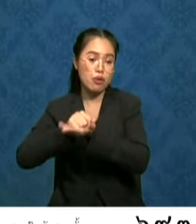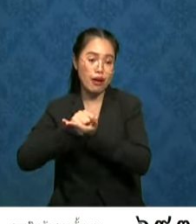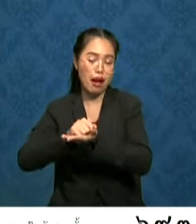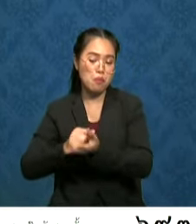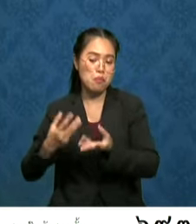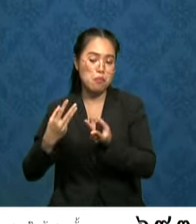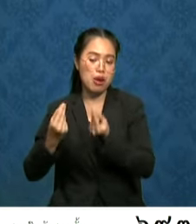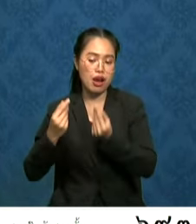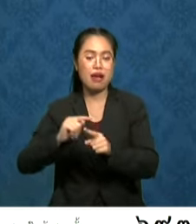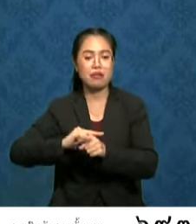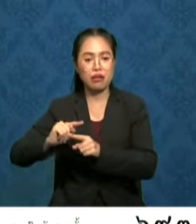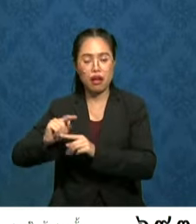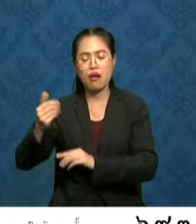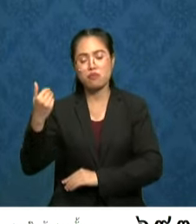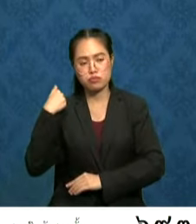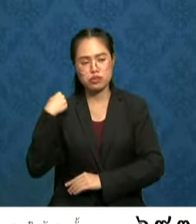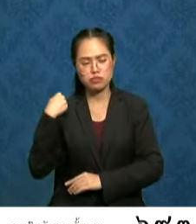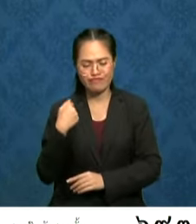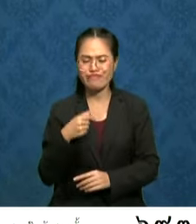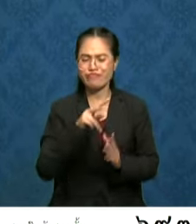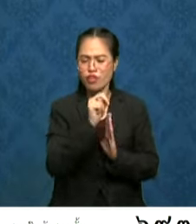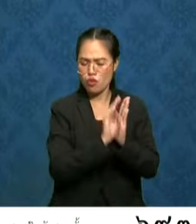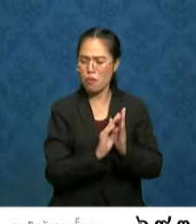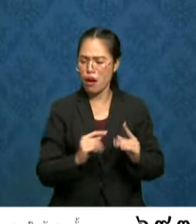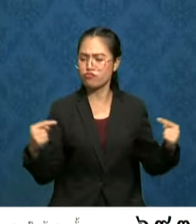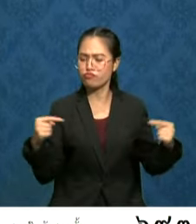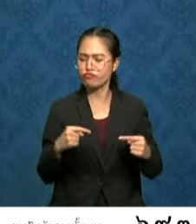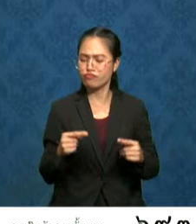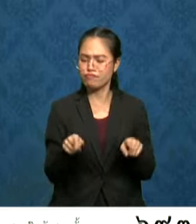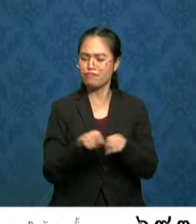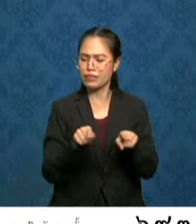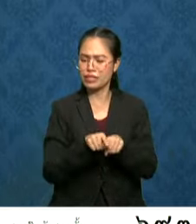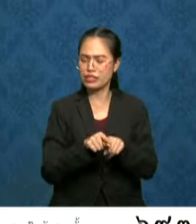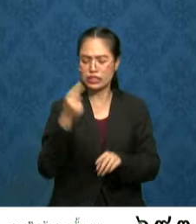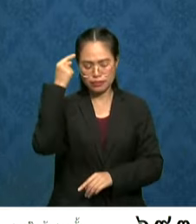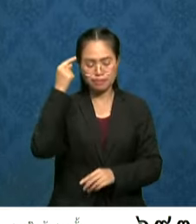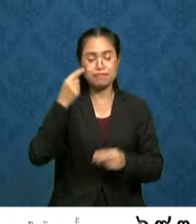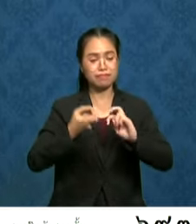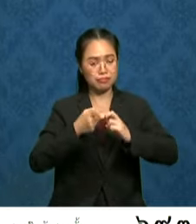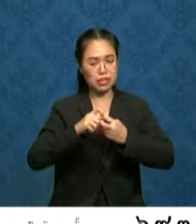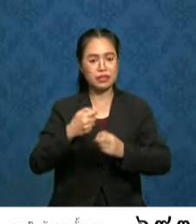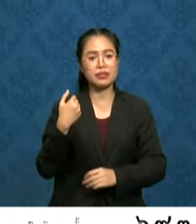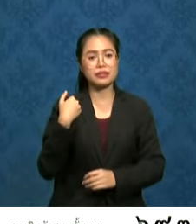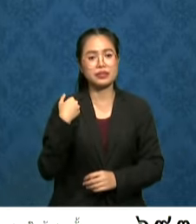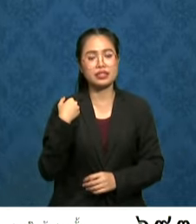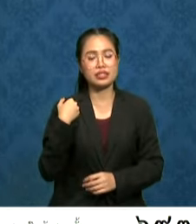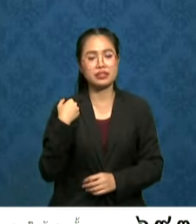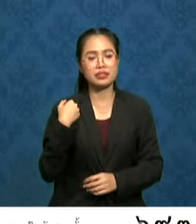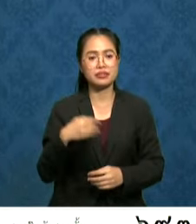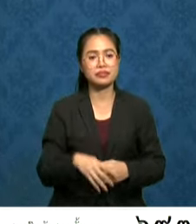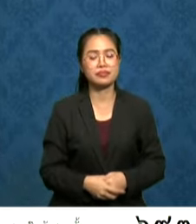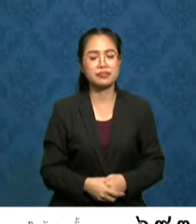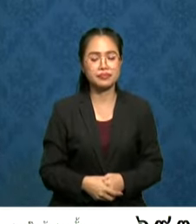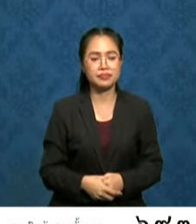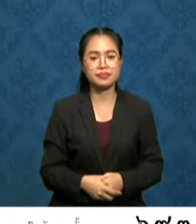ค่ะคือเหมือนขนาดนี้เนี่ยดิฉันคิดว่ามันอาจจะมีปัญหานะคะไม่ใช่ปัญหาเรื่องครอบงำอันนี้ดิฉันยืน